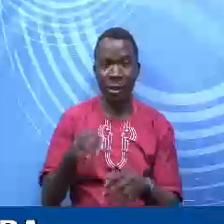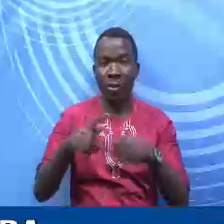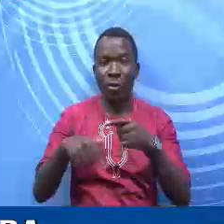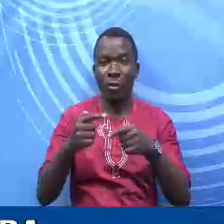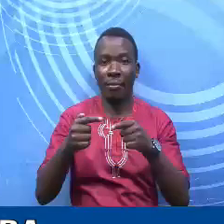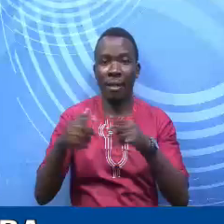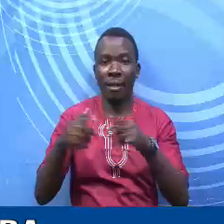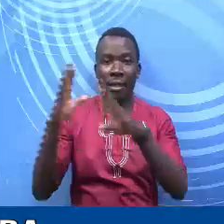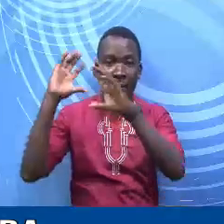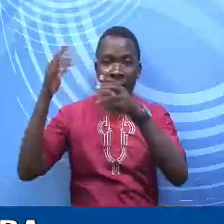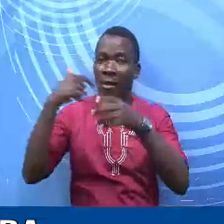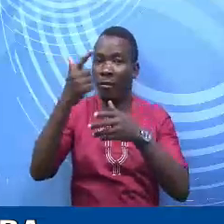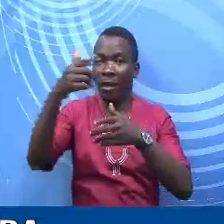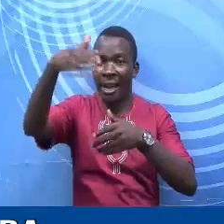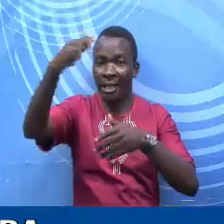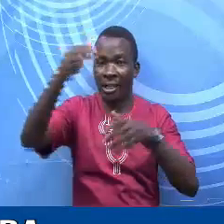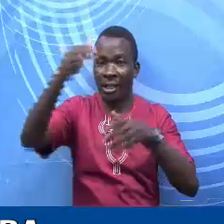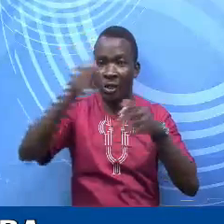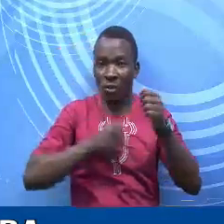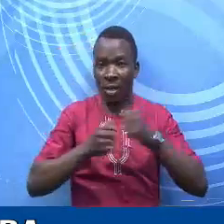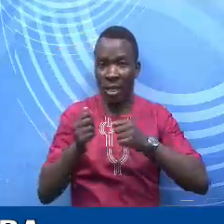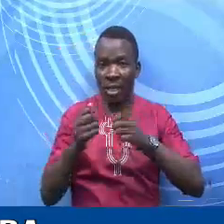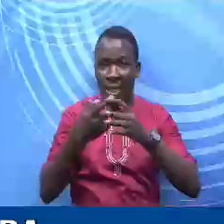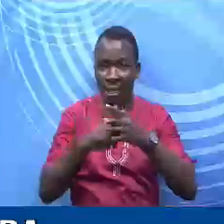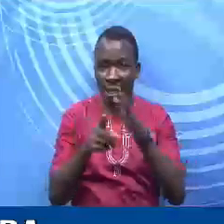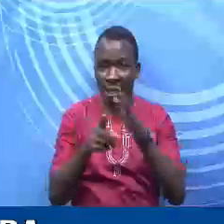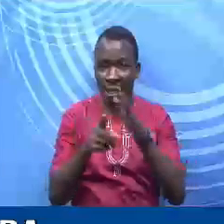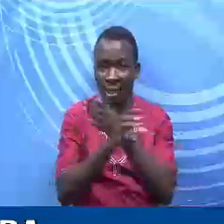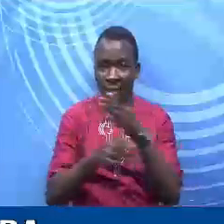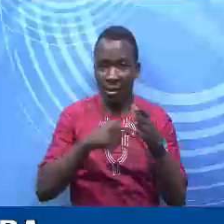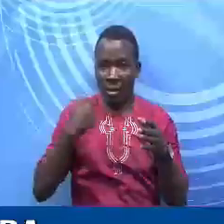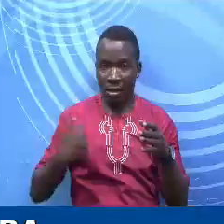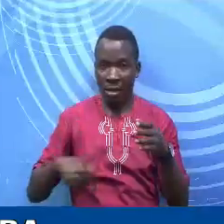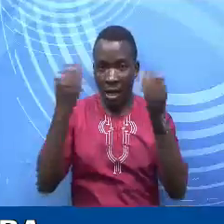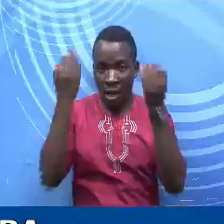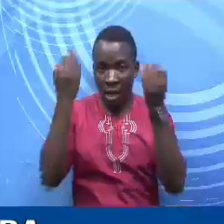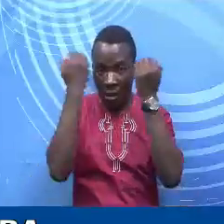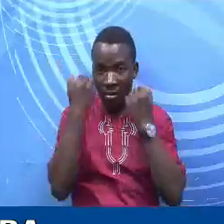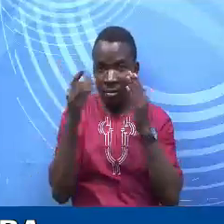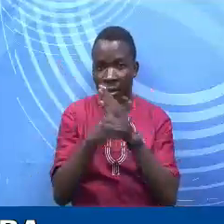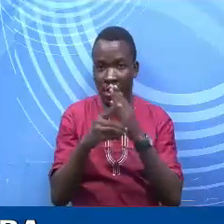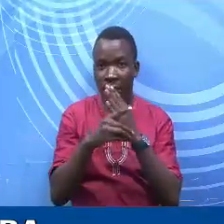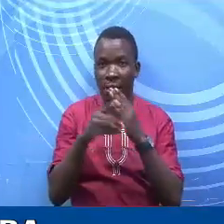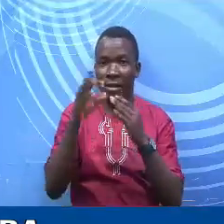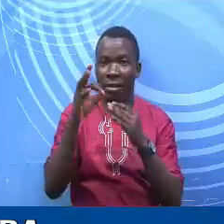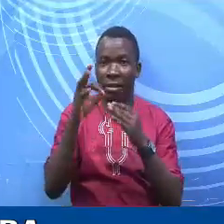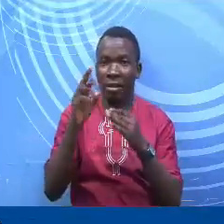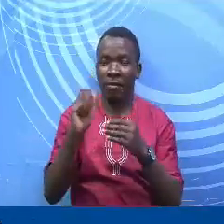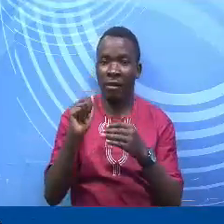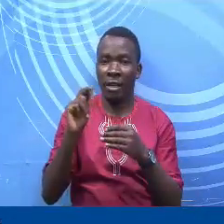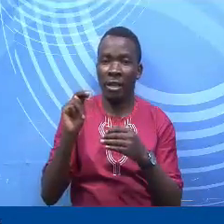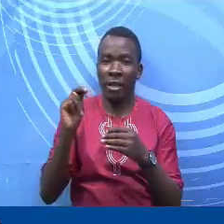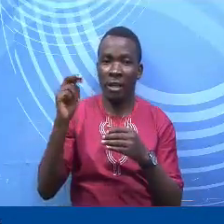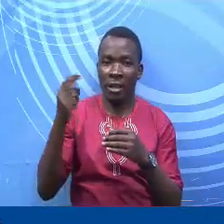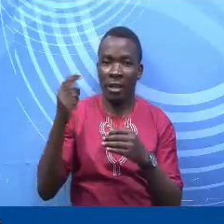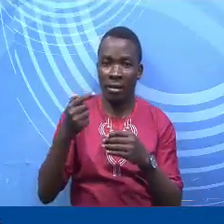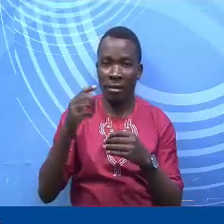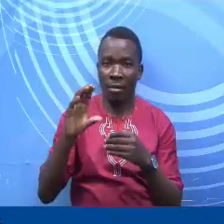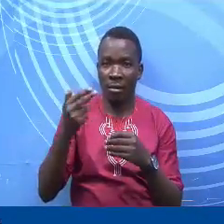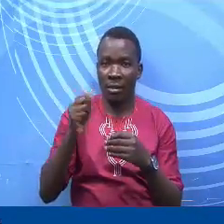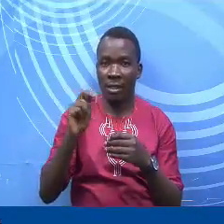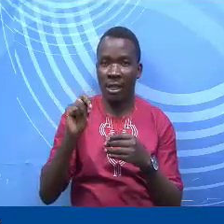kije makuru yiriwe avugwa hanze Rwanda reka twere mu gihugu cy'Ubushinwa ha urukiko rwo mu karere ka Frankshani mu mugi wa Beijing